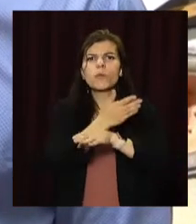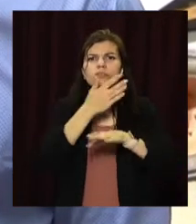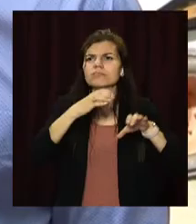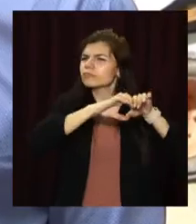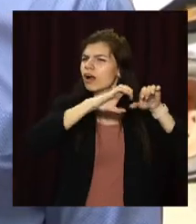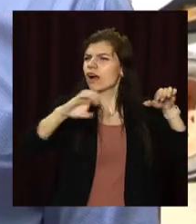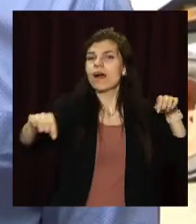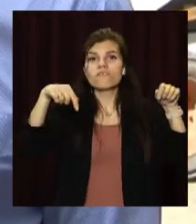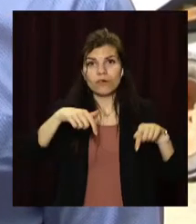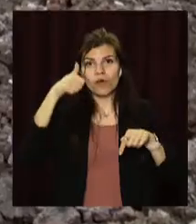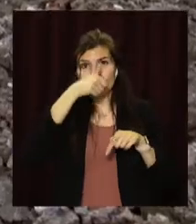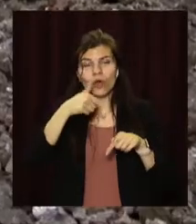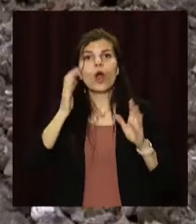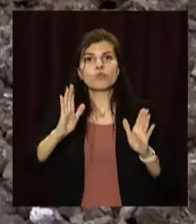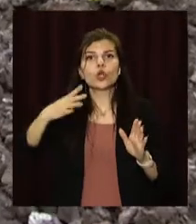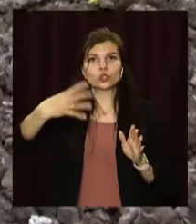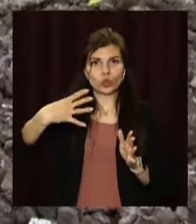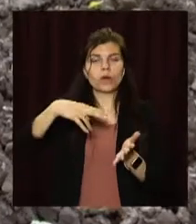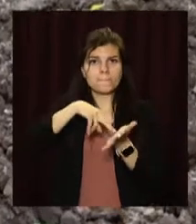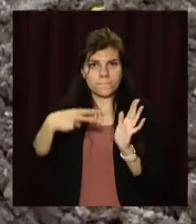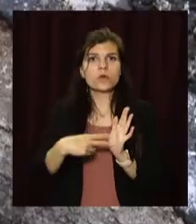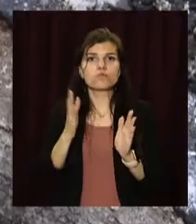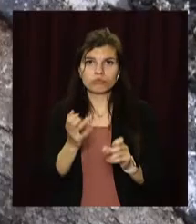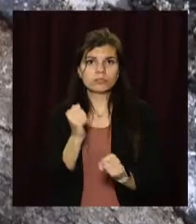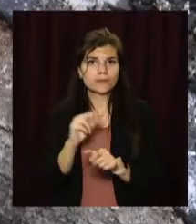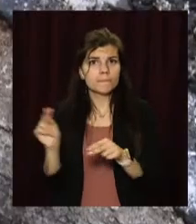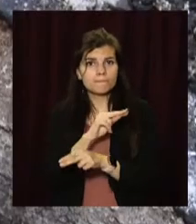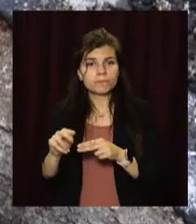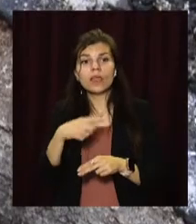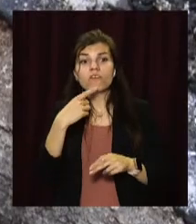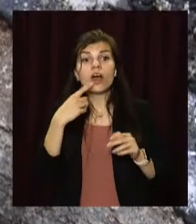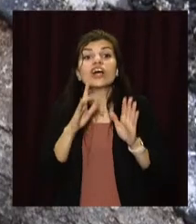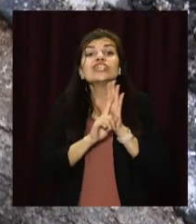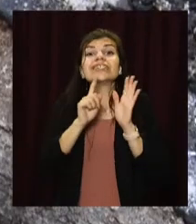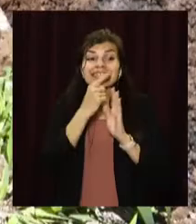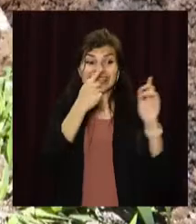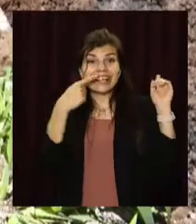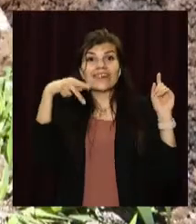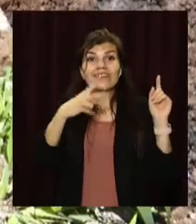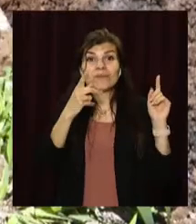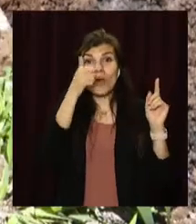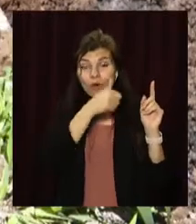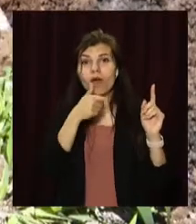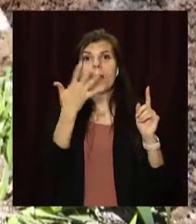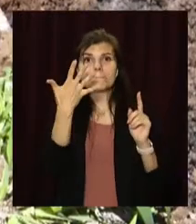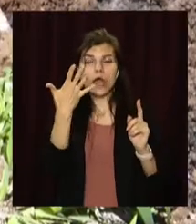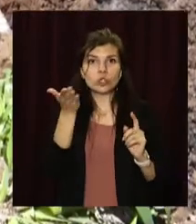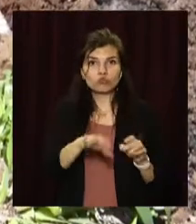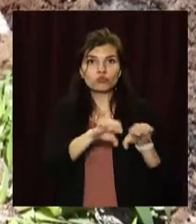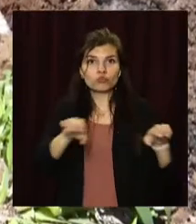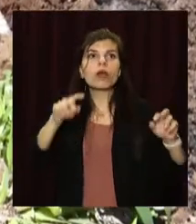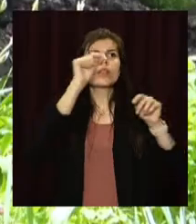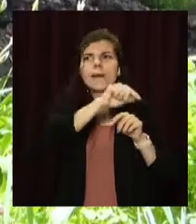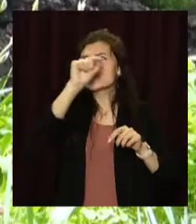році будуть зроблені 40. З початку року у Кам'янському відремонтували 5 каналізаційних мереж у будинках. Вікторія Корнєва,